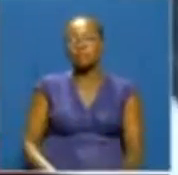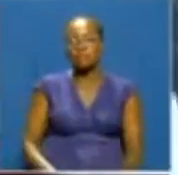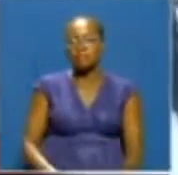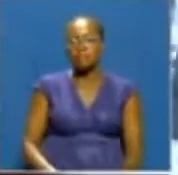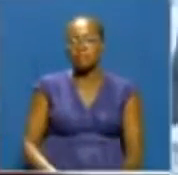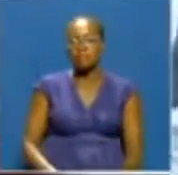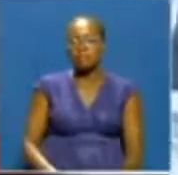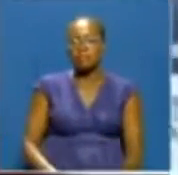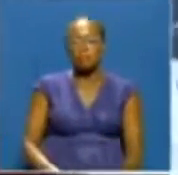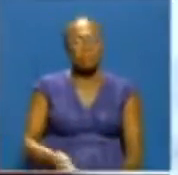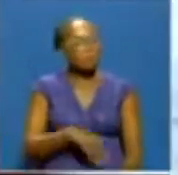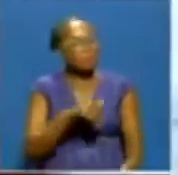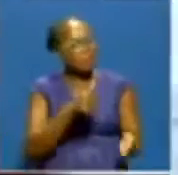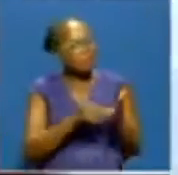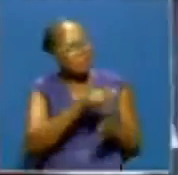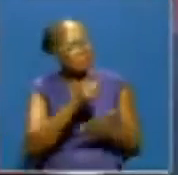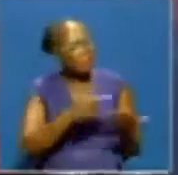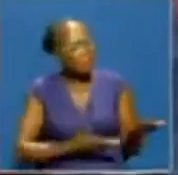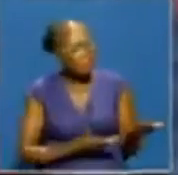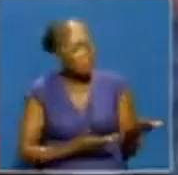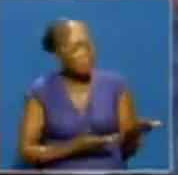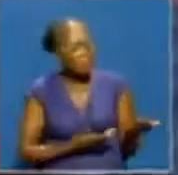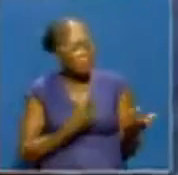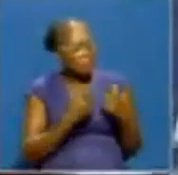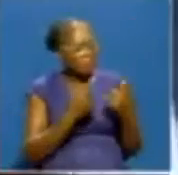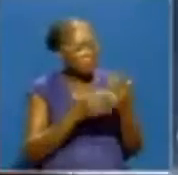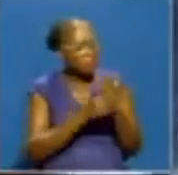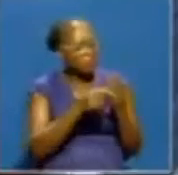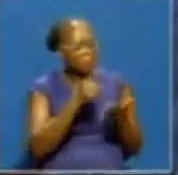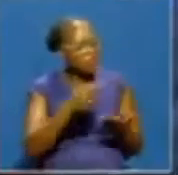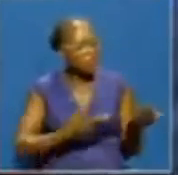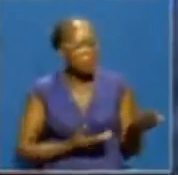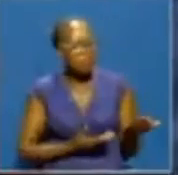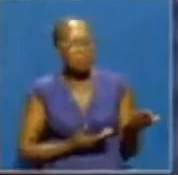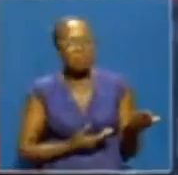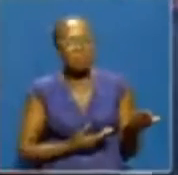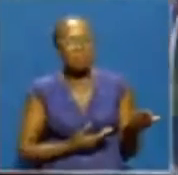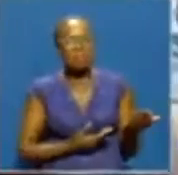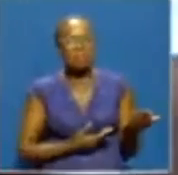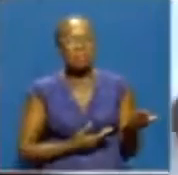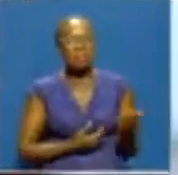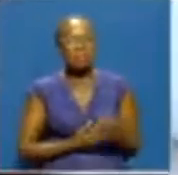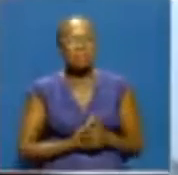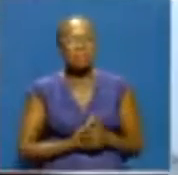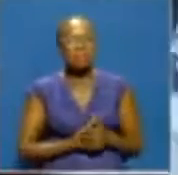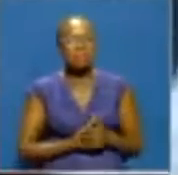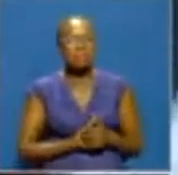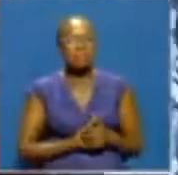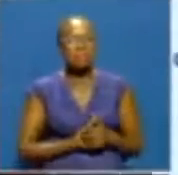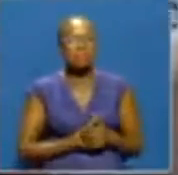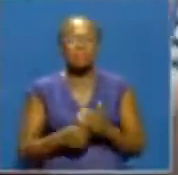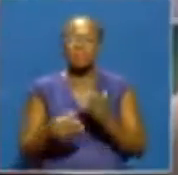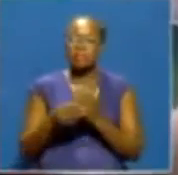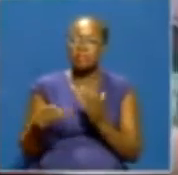tu. Je, masaibu yako ni kama ya Hamo na tuambie unaitwa nani, angalia pale na wewe umepoteza mali ya thamani ya shilingi ngapi? Kwa majina